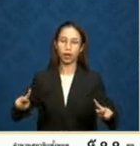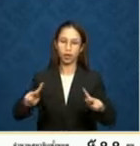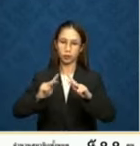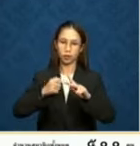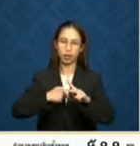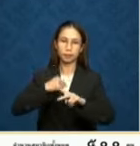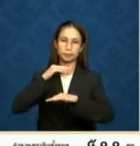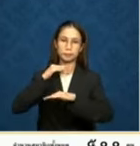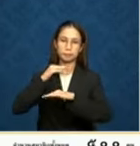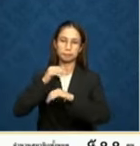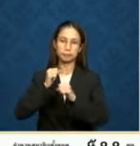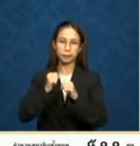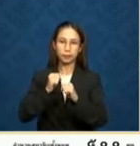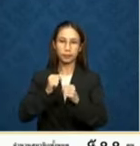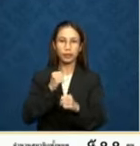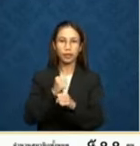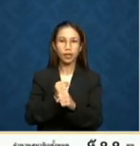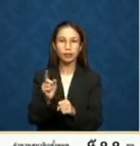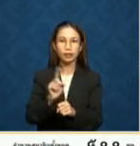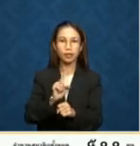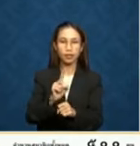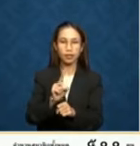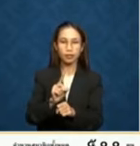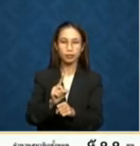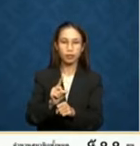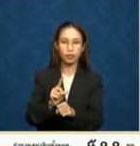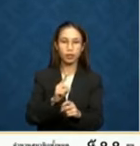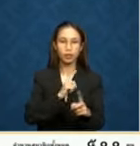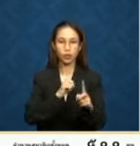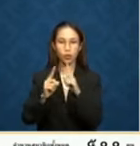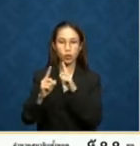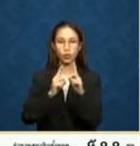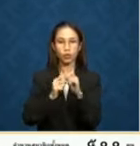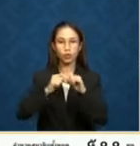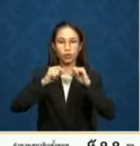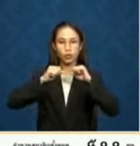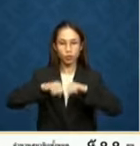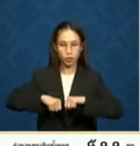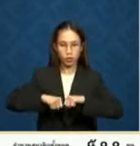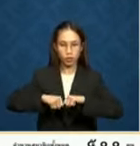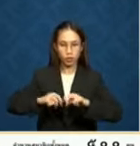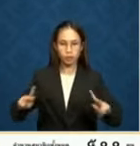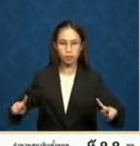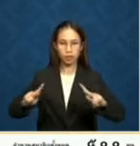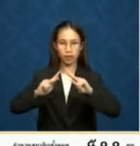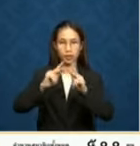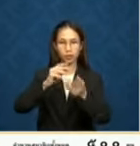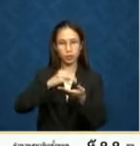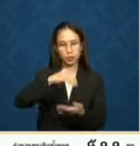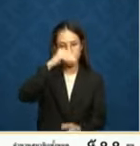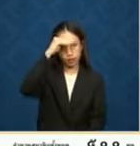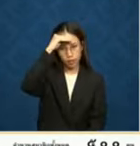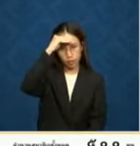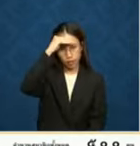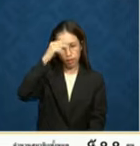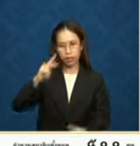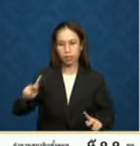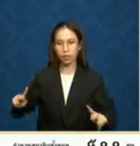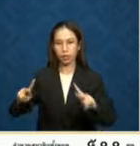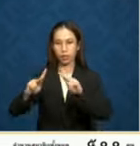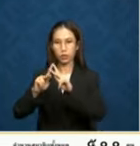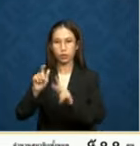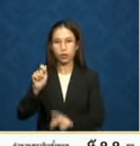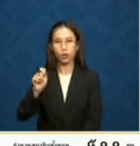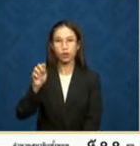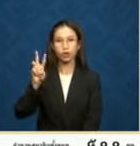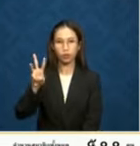ผมกาวเบ่ต้นวาเราได้มีการต่ฟาร์ตกโลกะรวมมือกับกระสงศึกษาและกระสวงอว่า ห